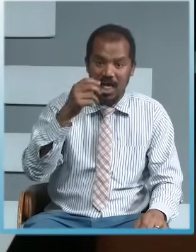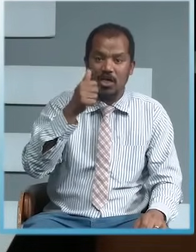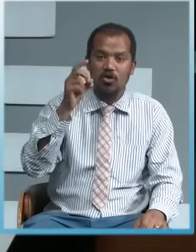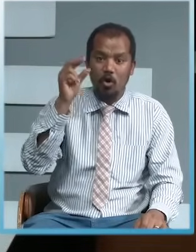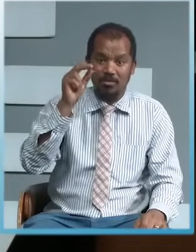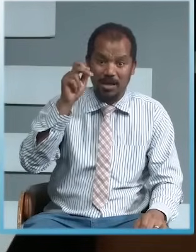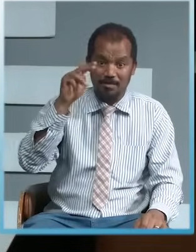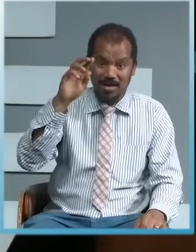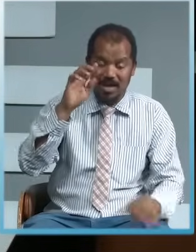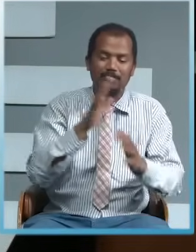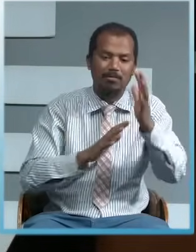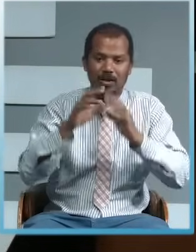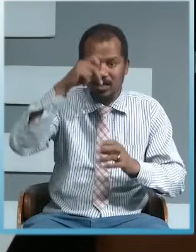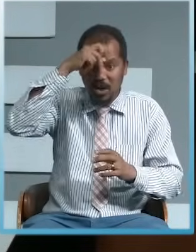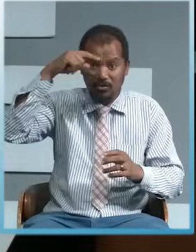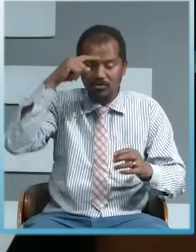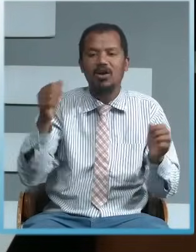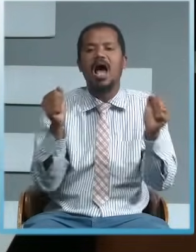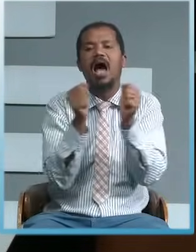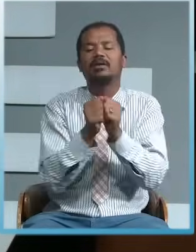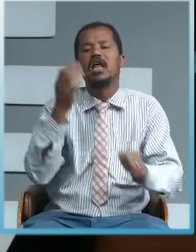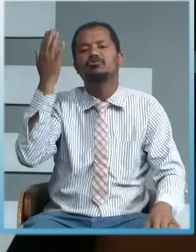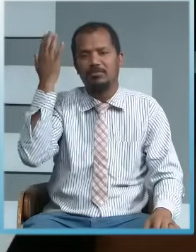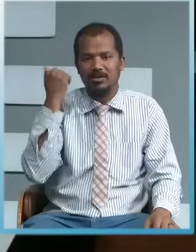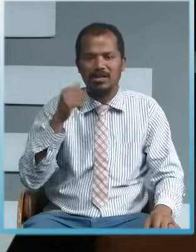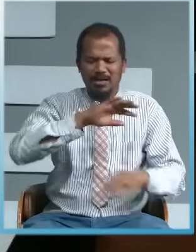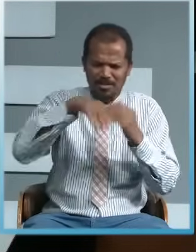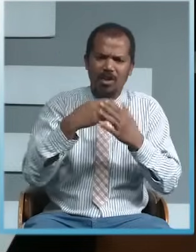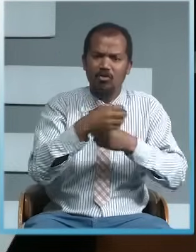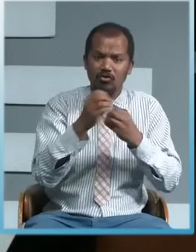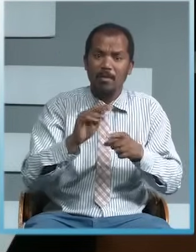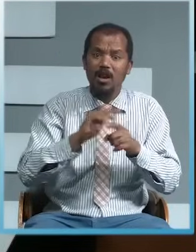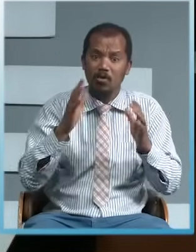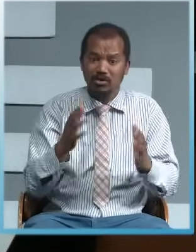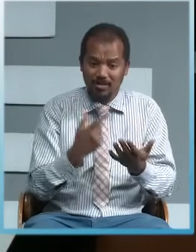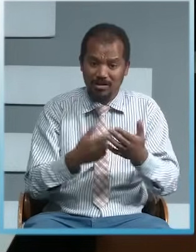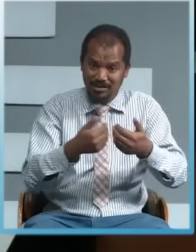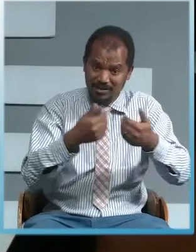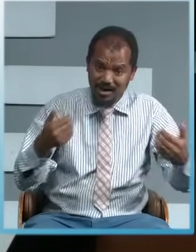ይልማና ኢዮብ ደመቀ በመልከት ቋንቋ ዳይት ጎሳዬ አብረናችሁ ነበር። ከመላ